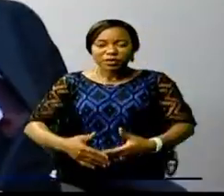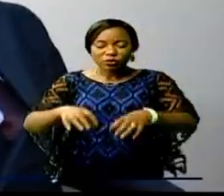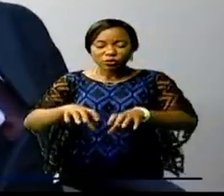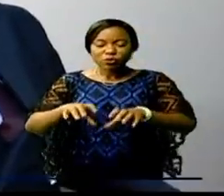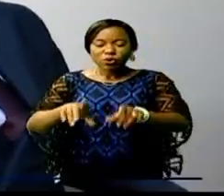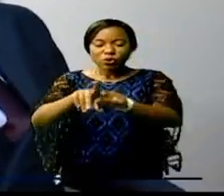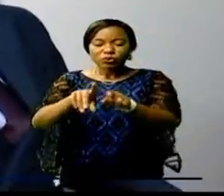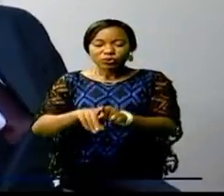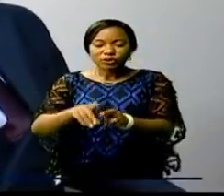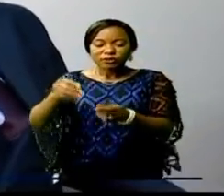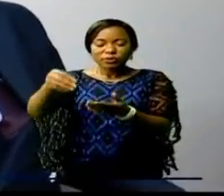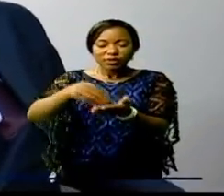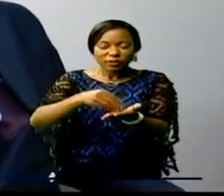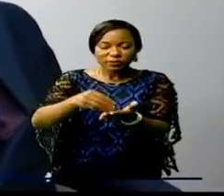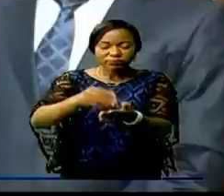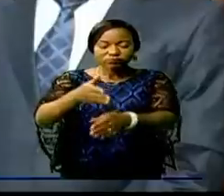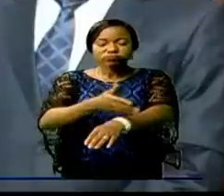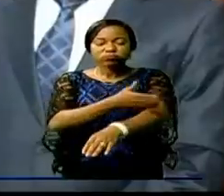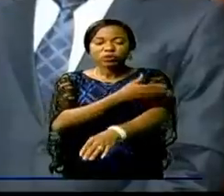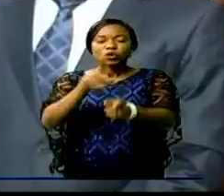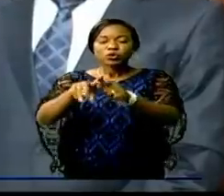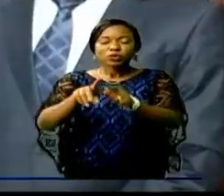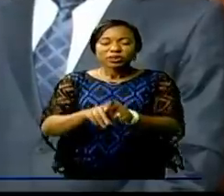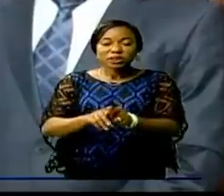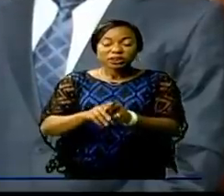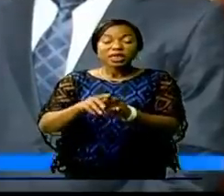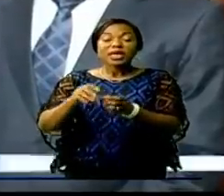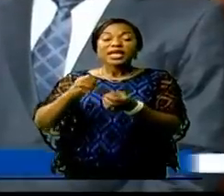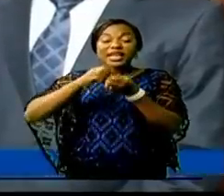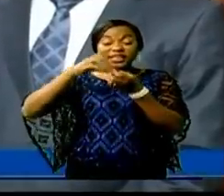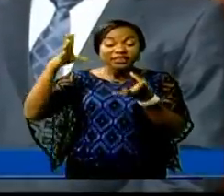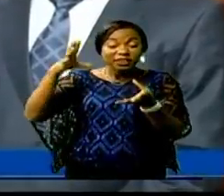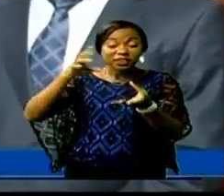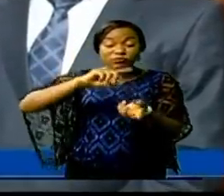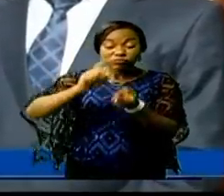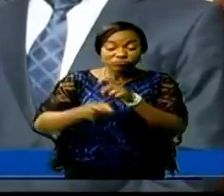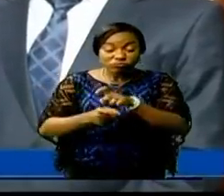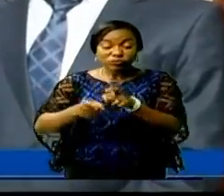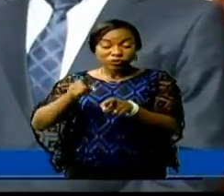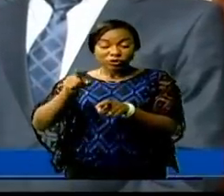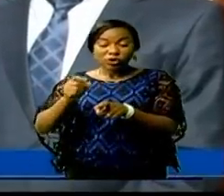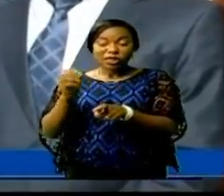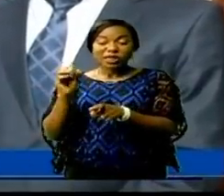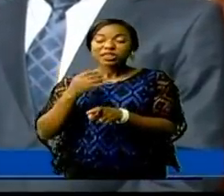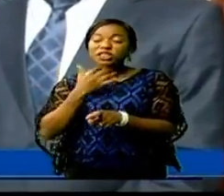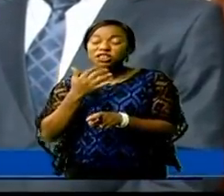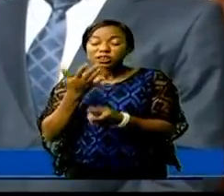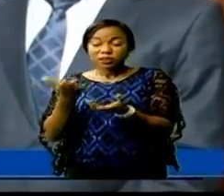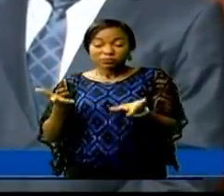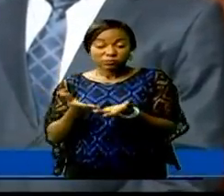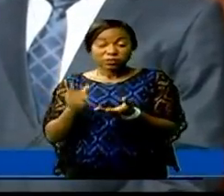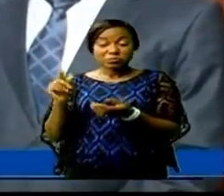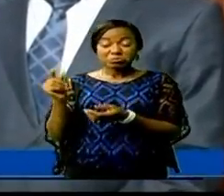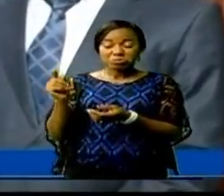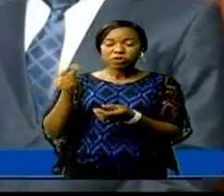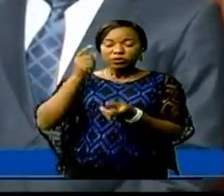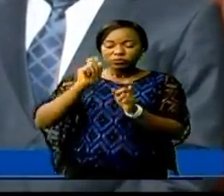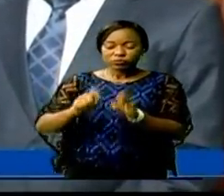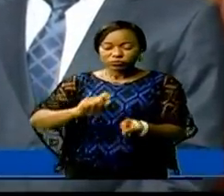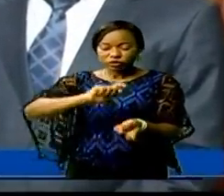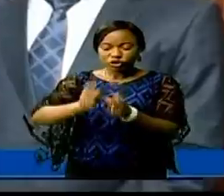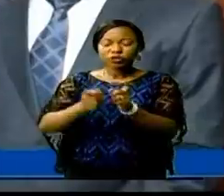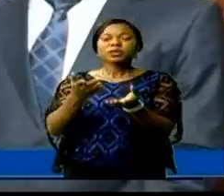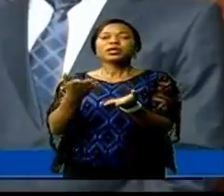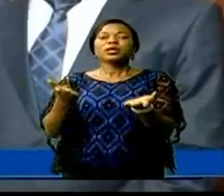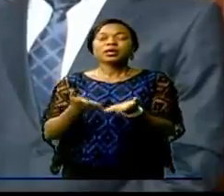chaîne de valeur. On va créer la richesse en transformant les minerais sur place, en intégrant les entreprises locales dans la chaîne de valeur. Et